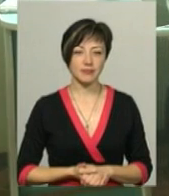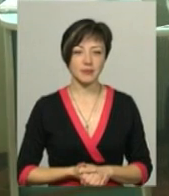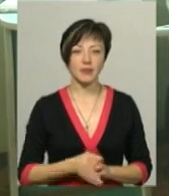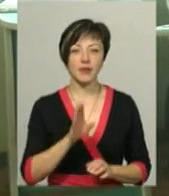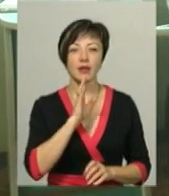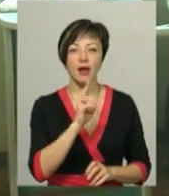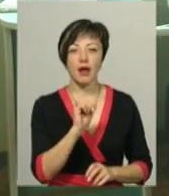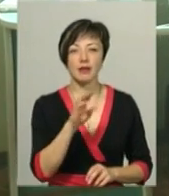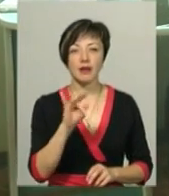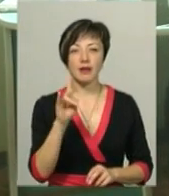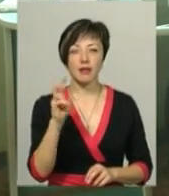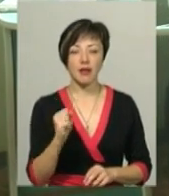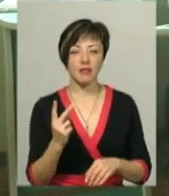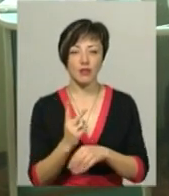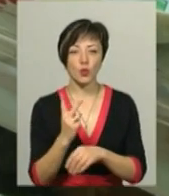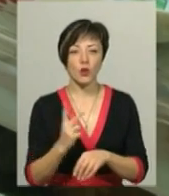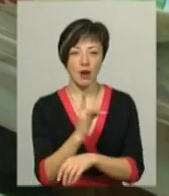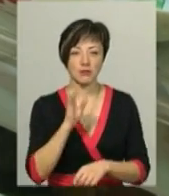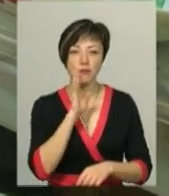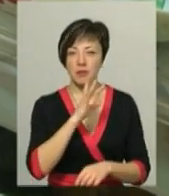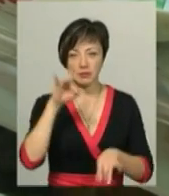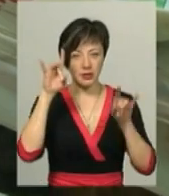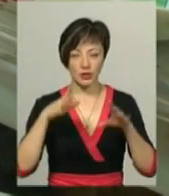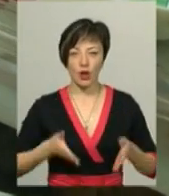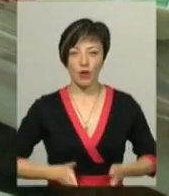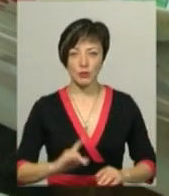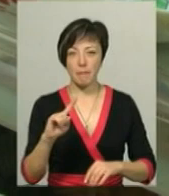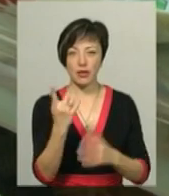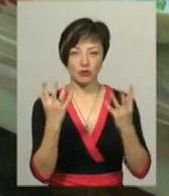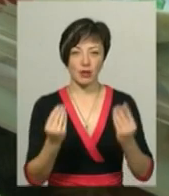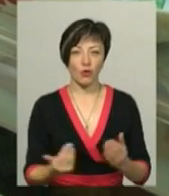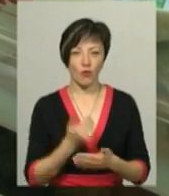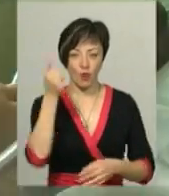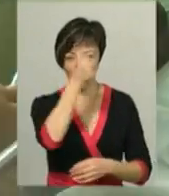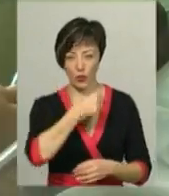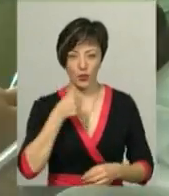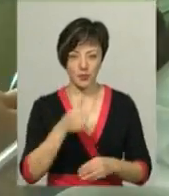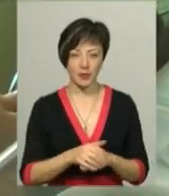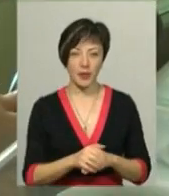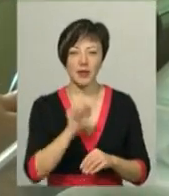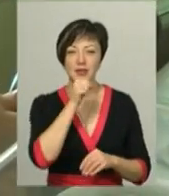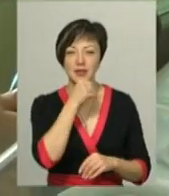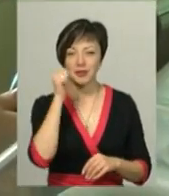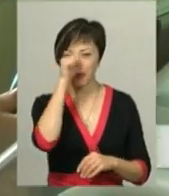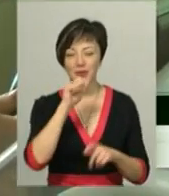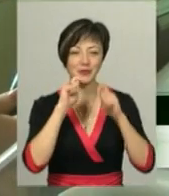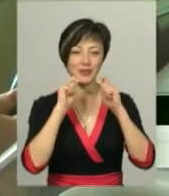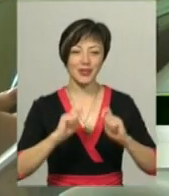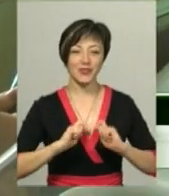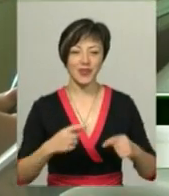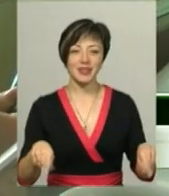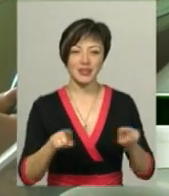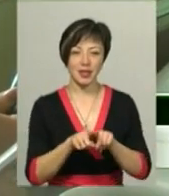Катерина Балюк мамою стала вдруге. Каже, не очікувала народжувати у перший день Нового року. Дід Мороз нам подарував